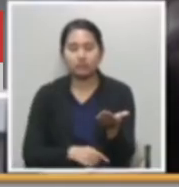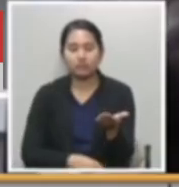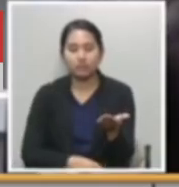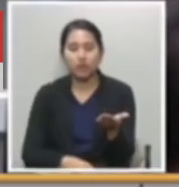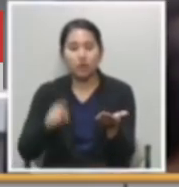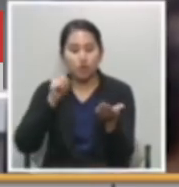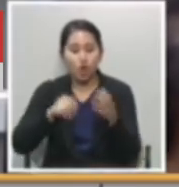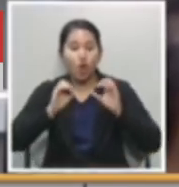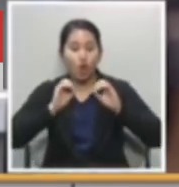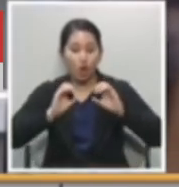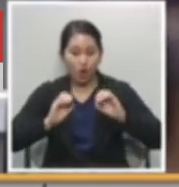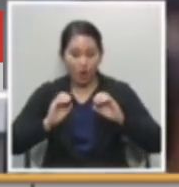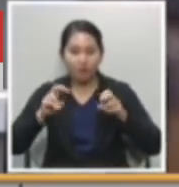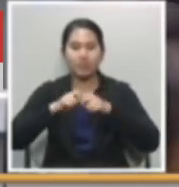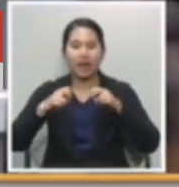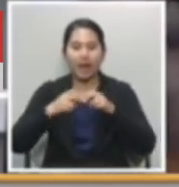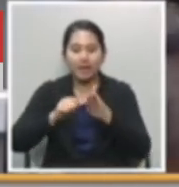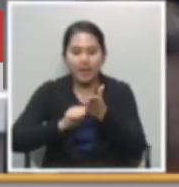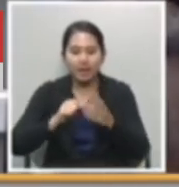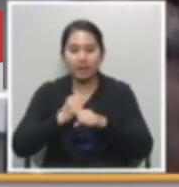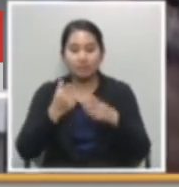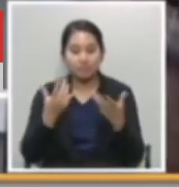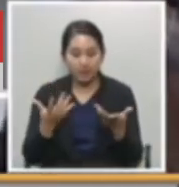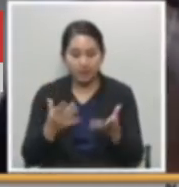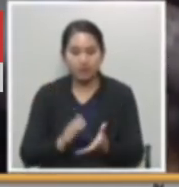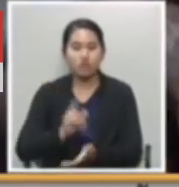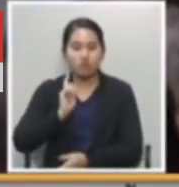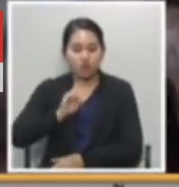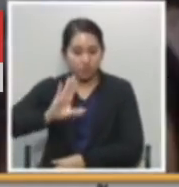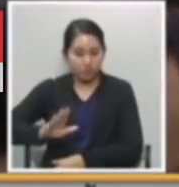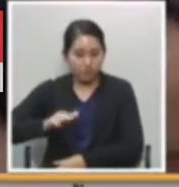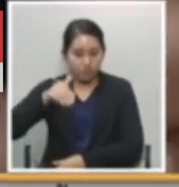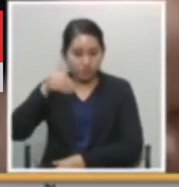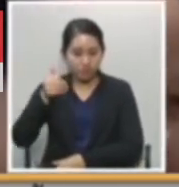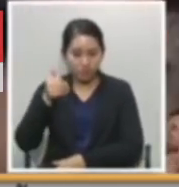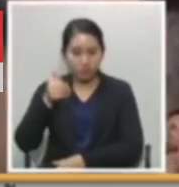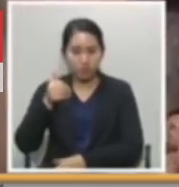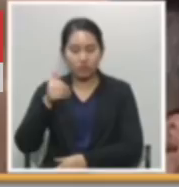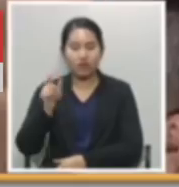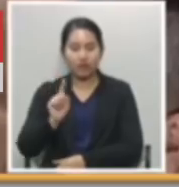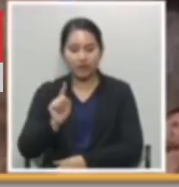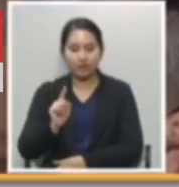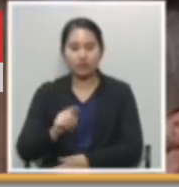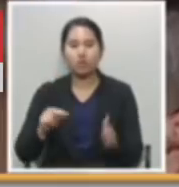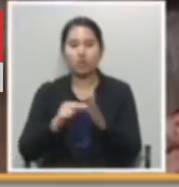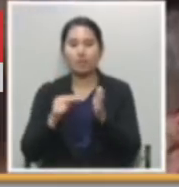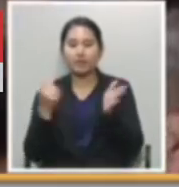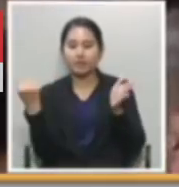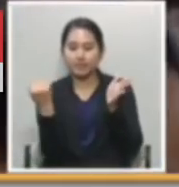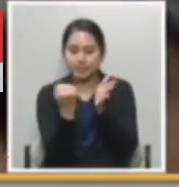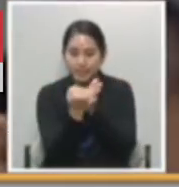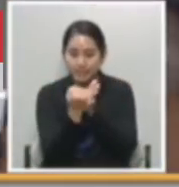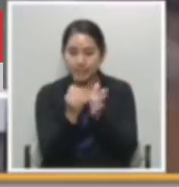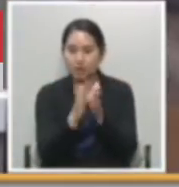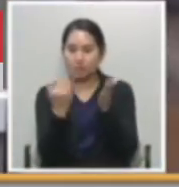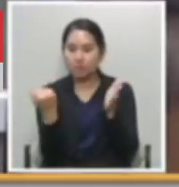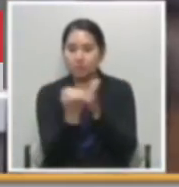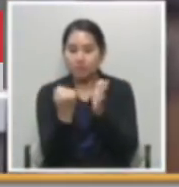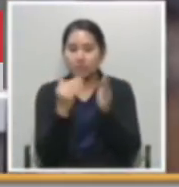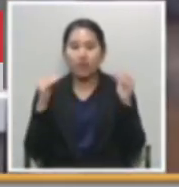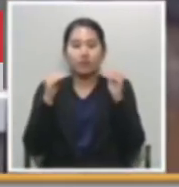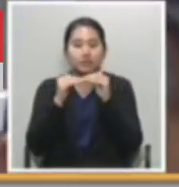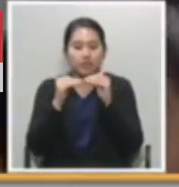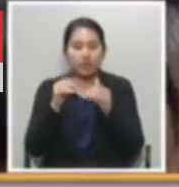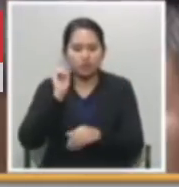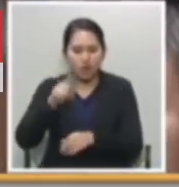ต้องสอนมวยว่าต้องแก้ยังไงเราจะต้องฟื้นฟูให้มันเกิดเพเทนต์เขาเรียกว่าลิขสิทธิ์สิทธิบัตรสิ่งนี้ต้อง